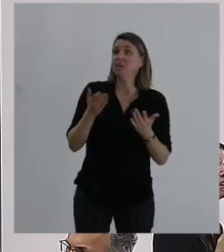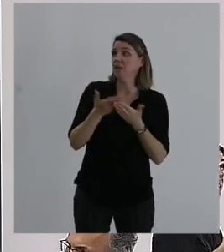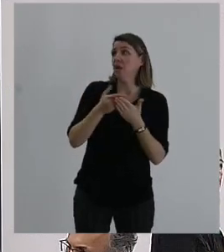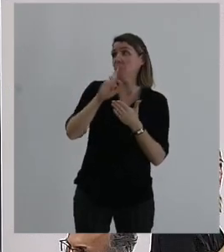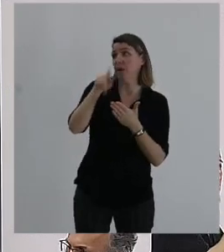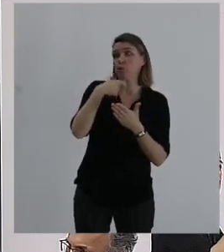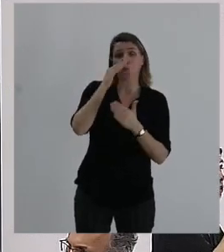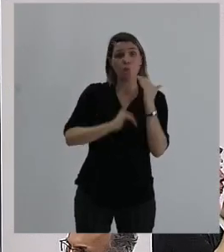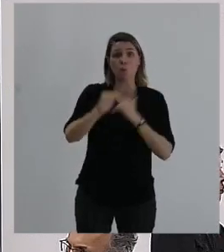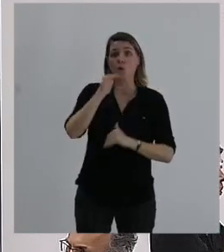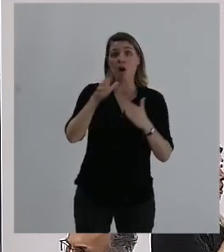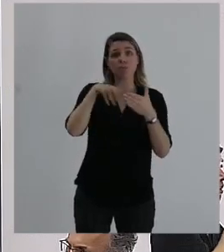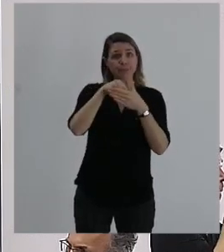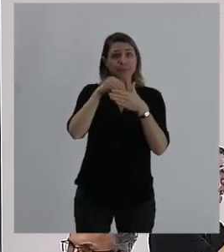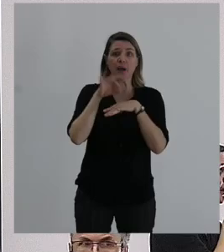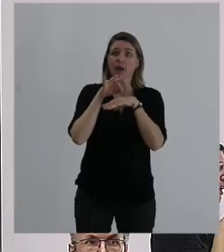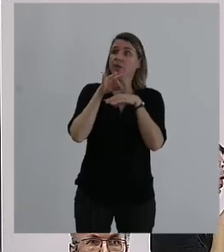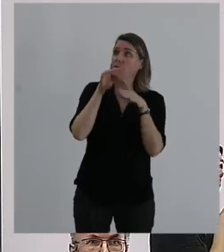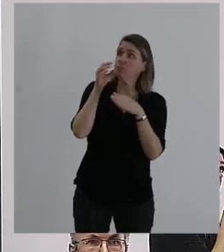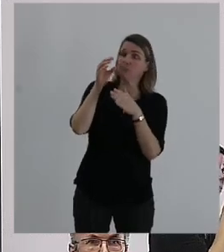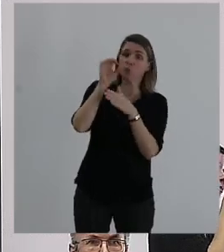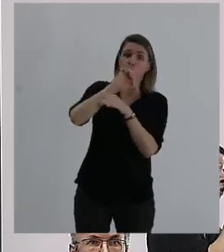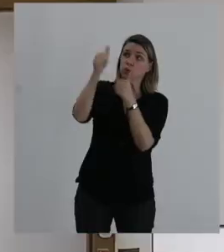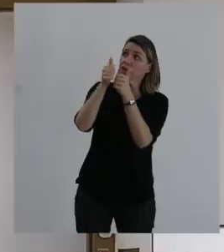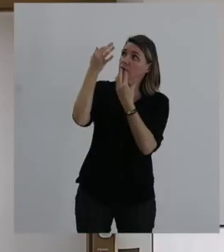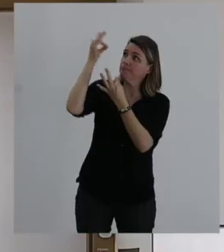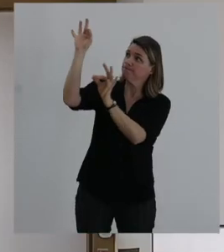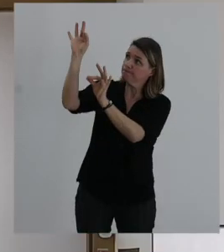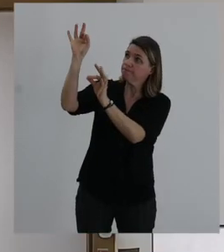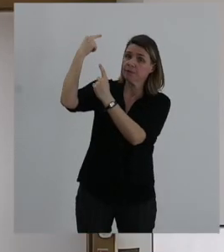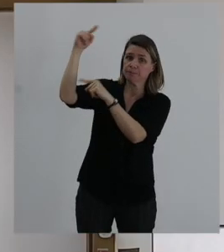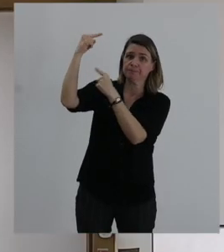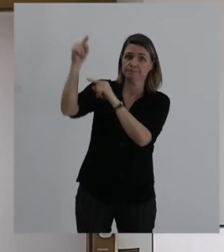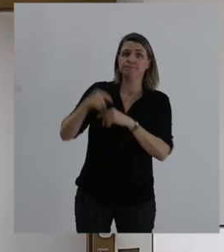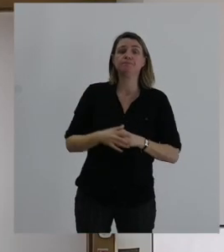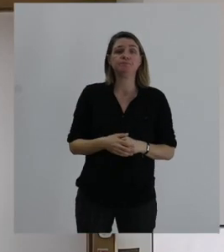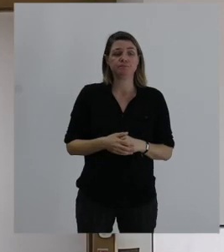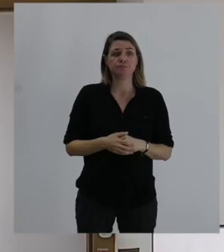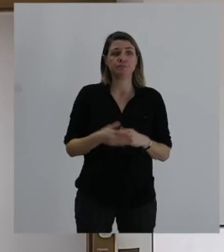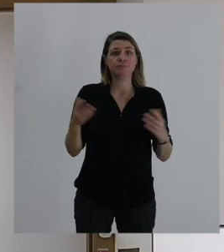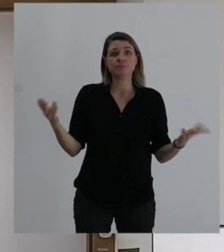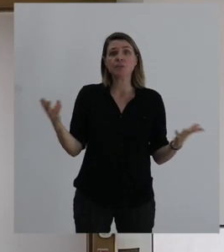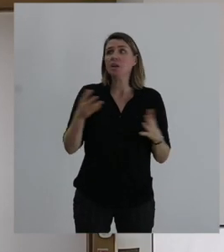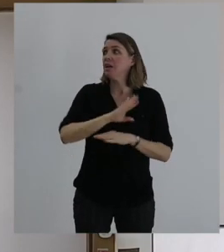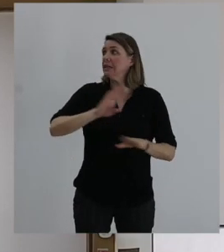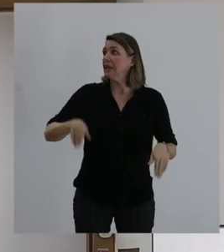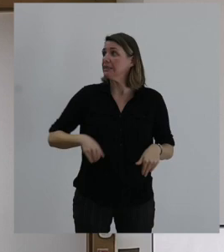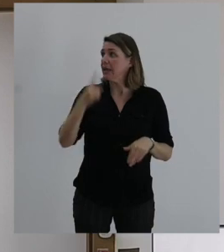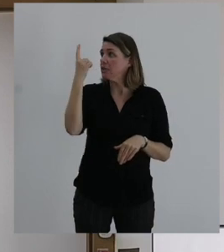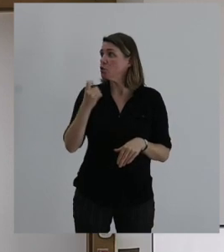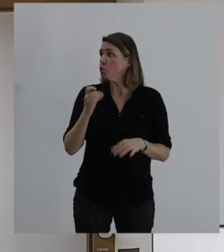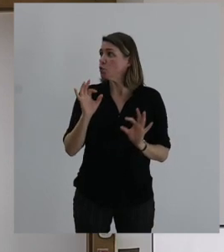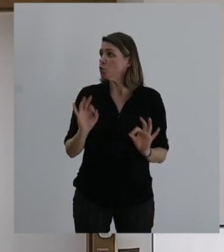notre programme d'accompagner ce message dans nos tutelles. Très bien. Il restait une dernière, c'est ça,